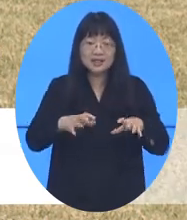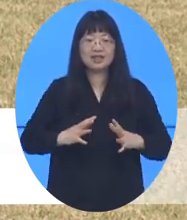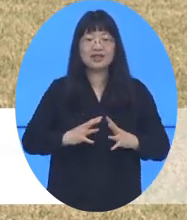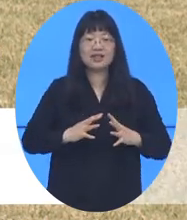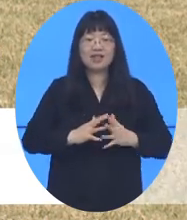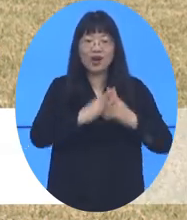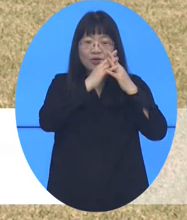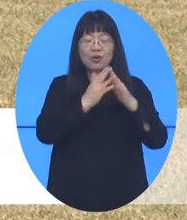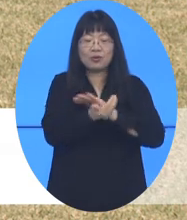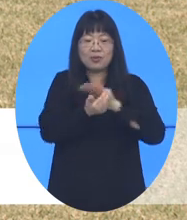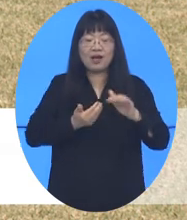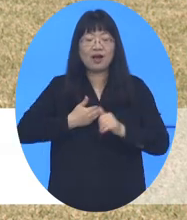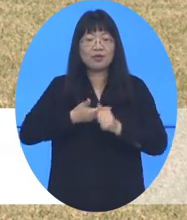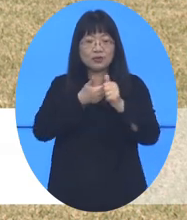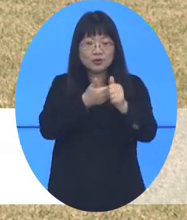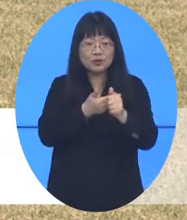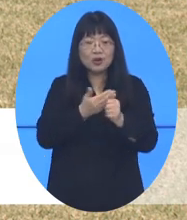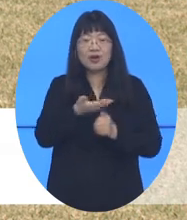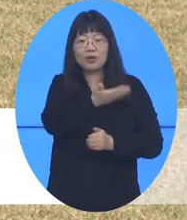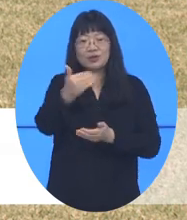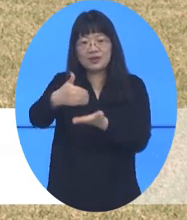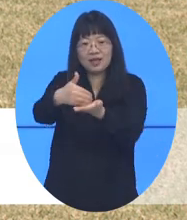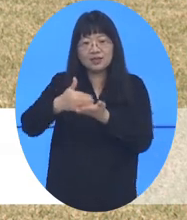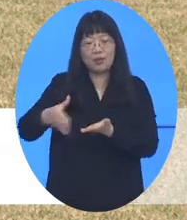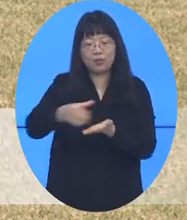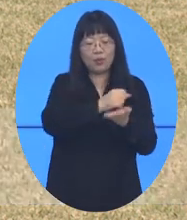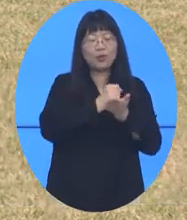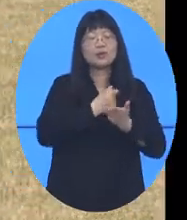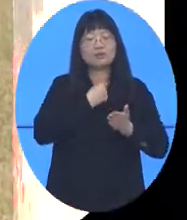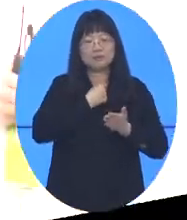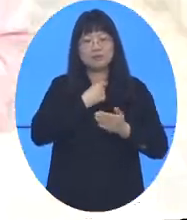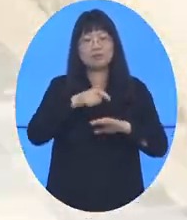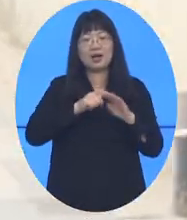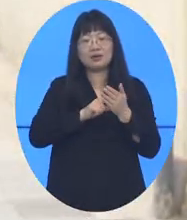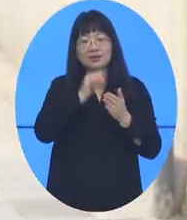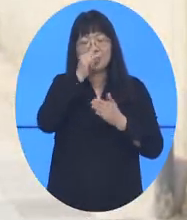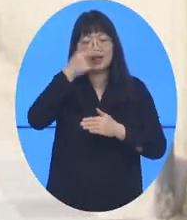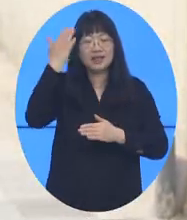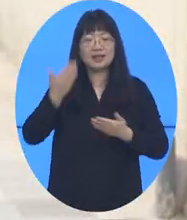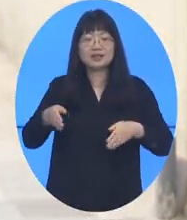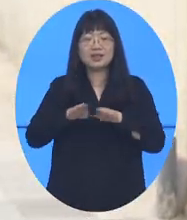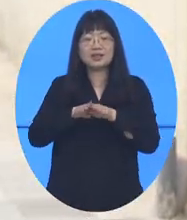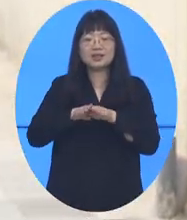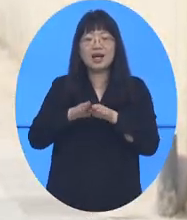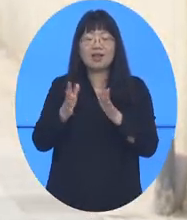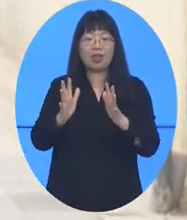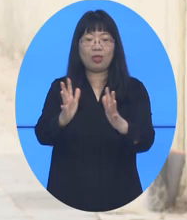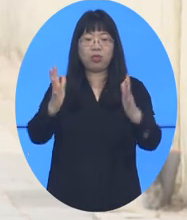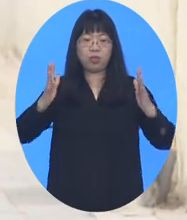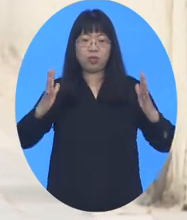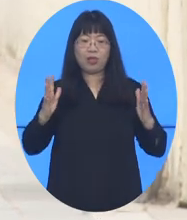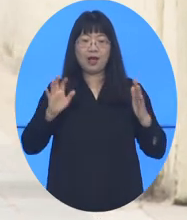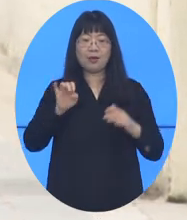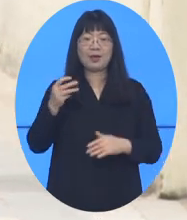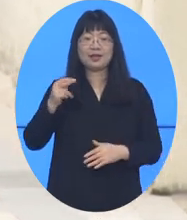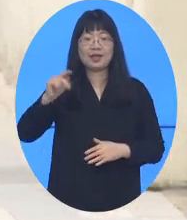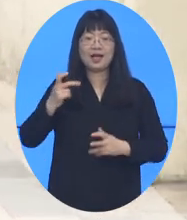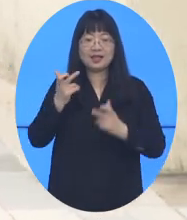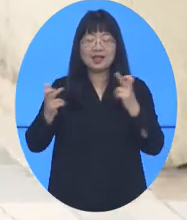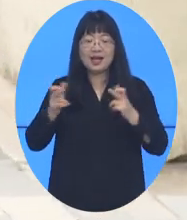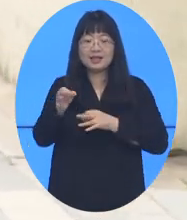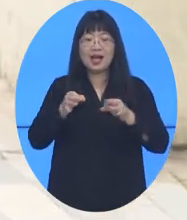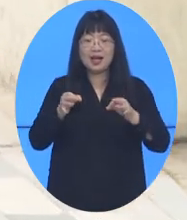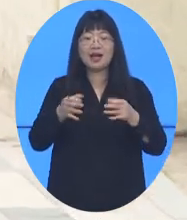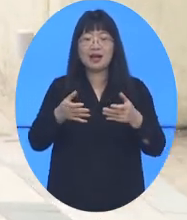개발하는 것도 좀 미리 좀 알려드리고 의견들 좀 반영을 해야 되겠네요. 네. 예청사 아래로 길게 늘어선 팔달산